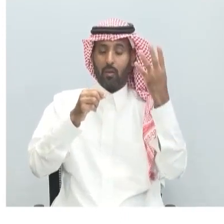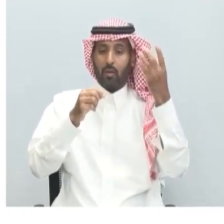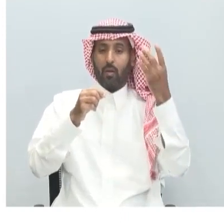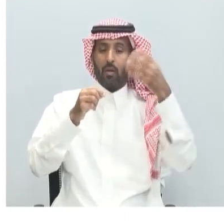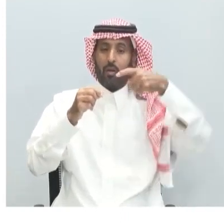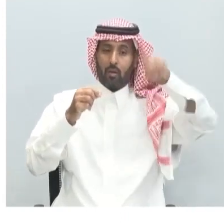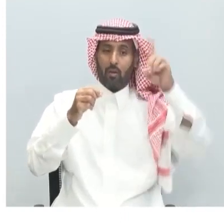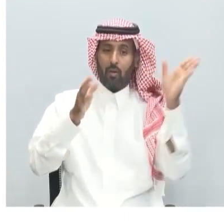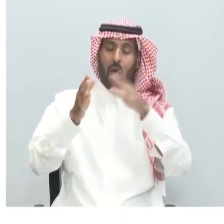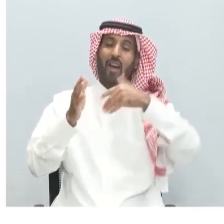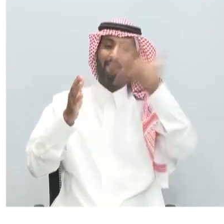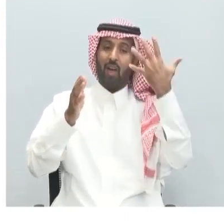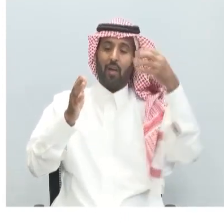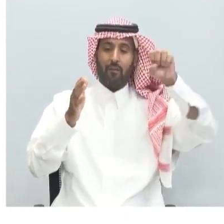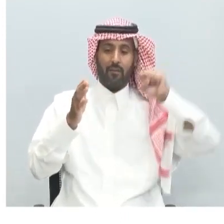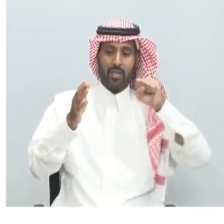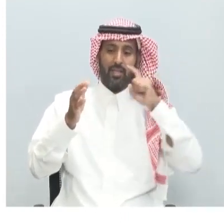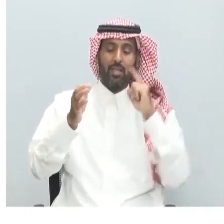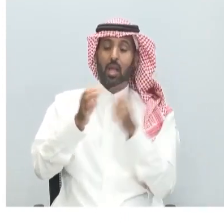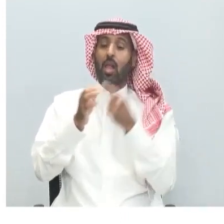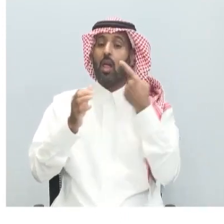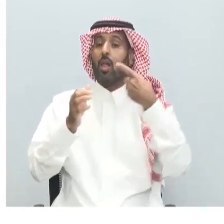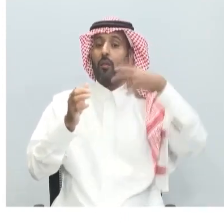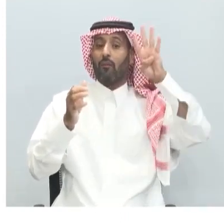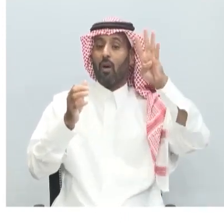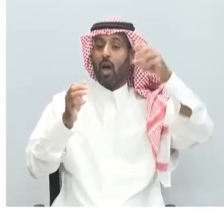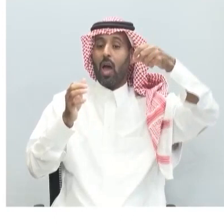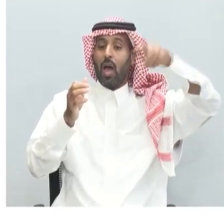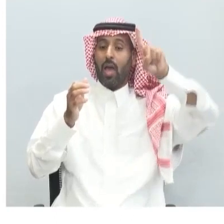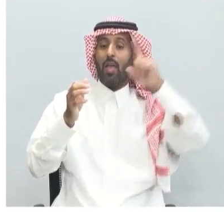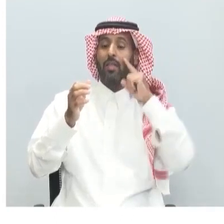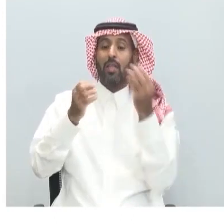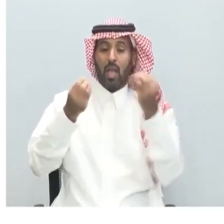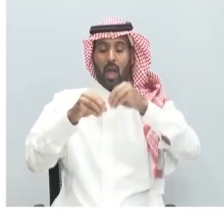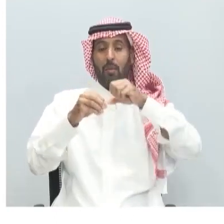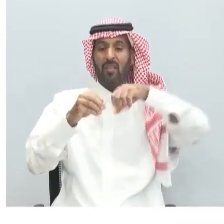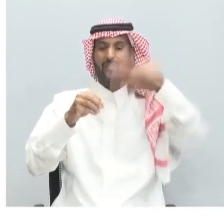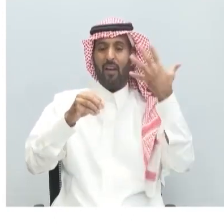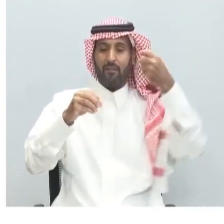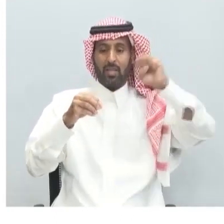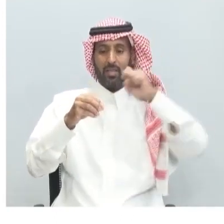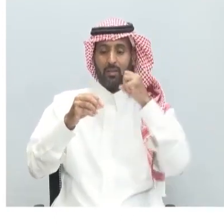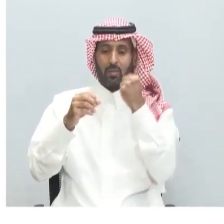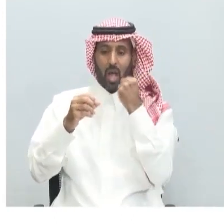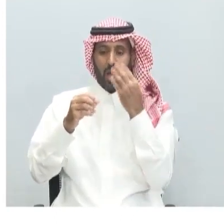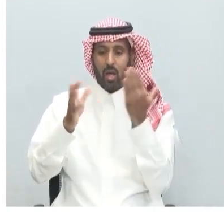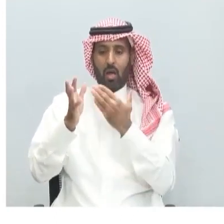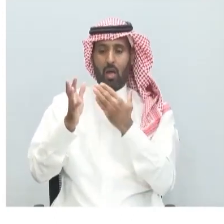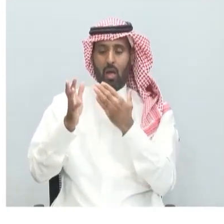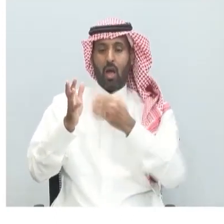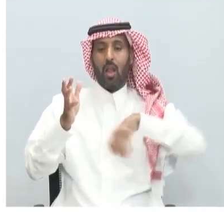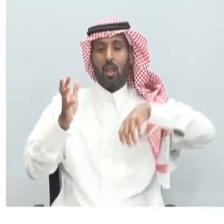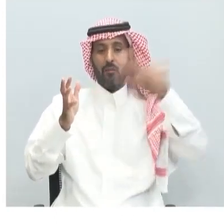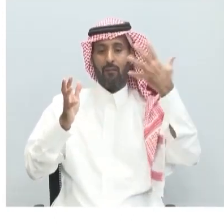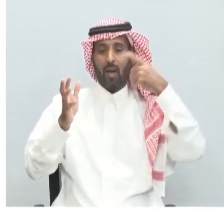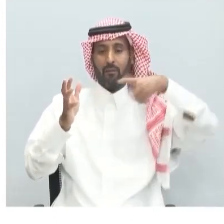والفايف اس ايضا الفوردي تعلو او اعلى من الفايف اس في الطاقه الفايف